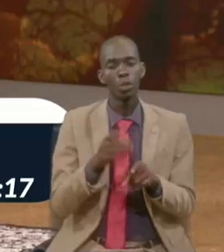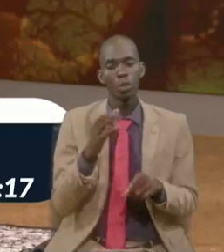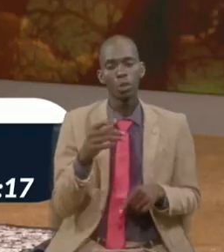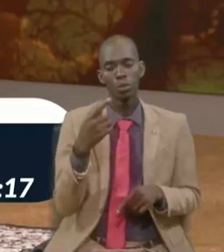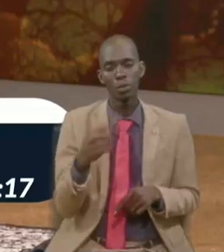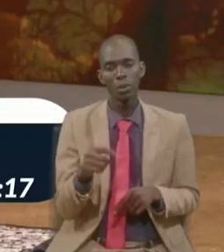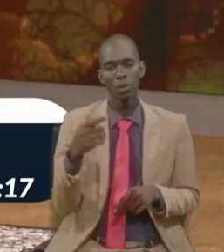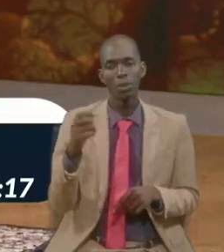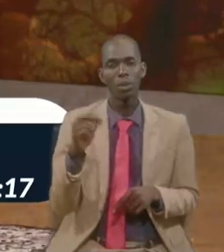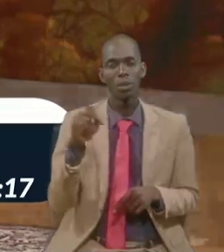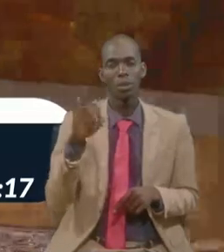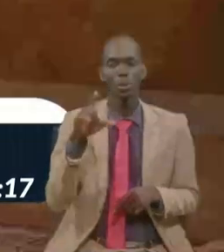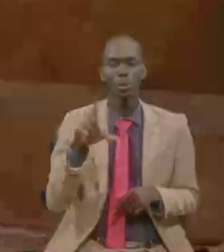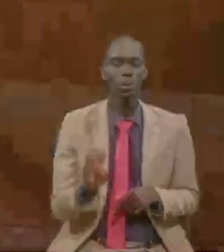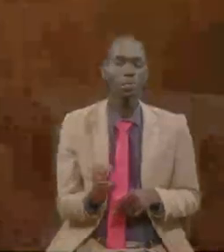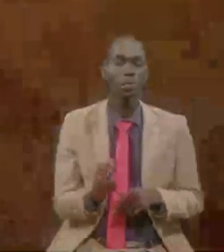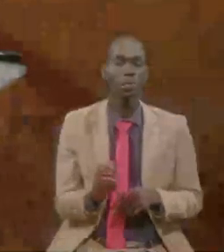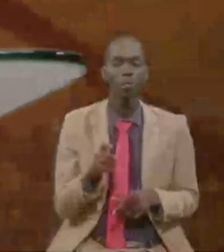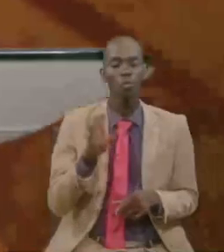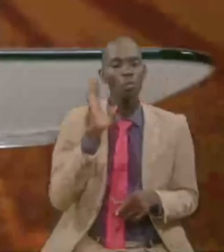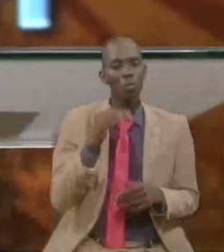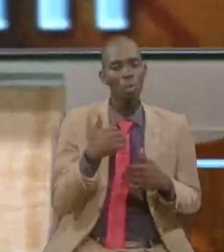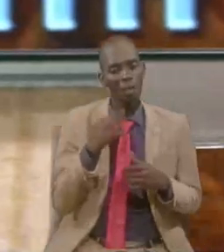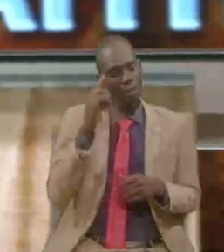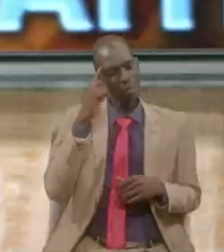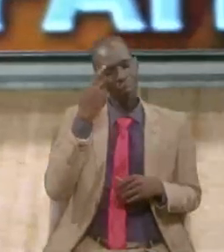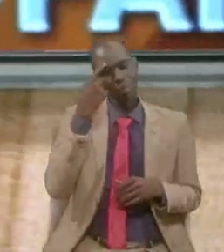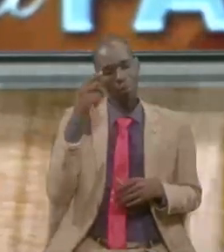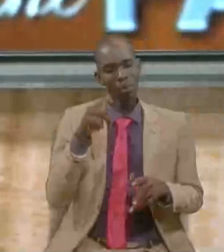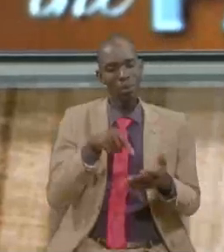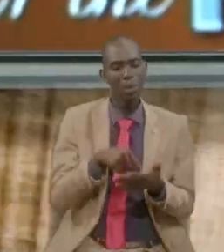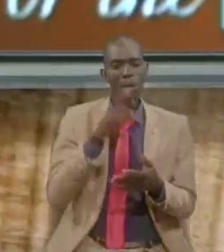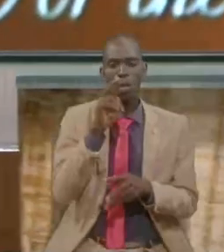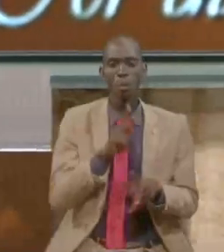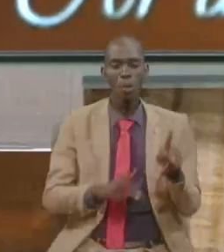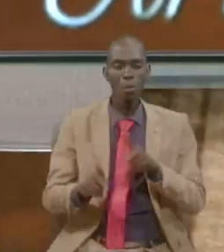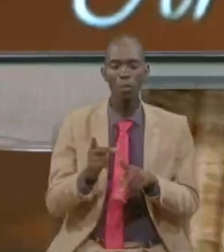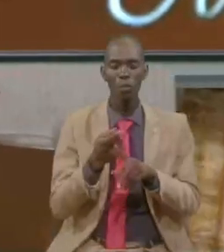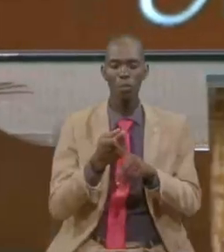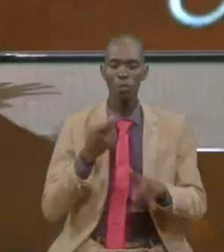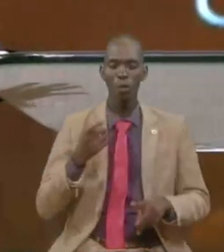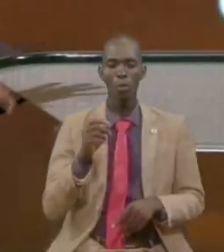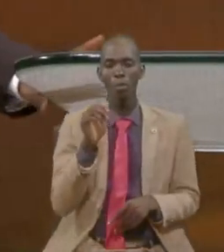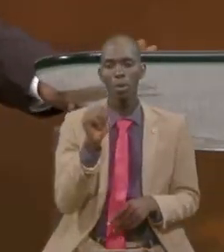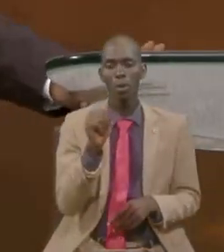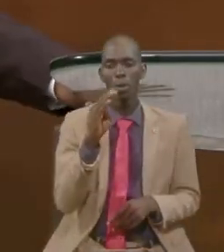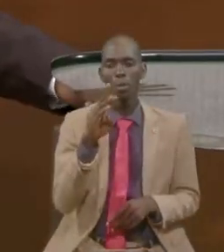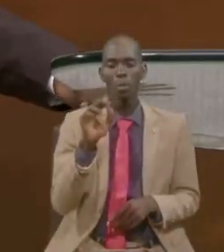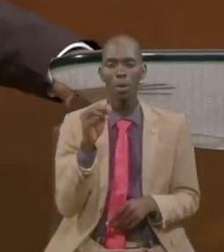grec. Vous avez cru que ce sont les descendants d'Abraham que Dieu va